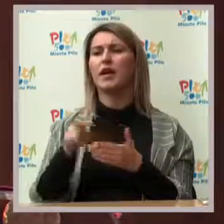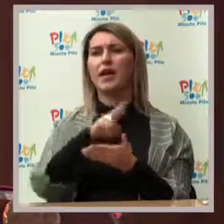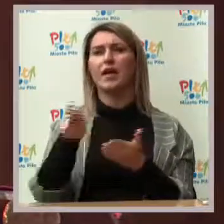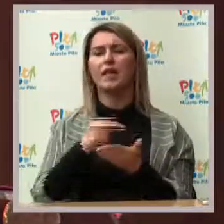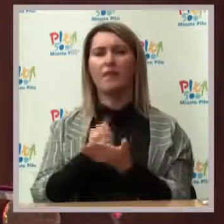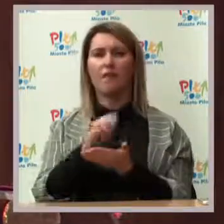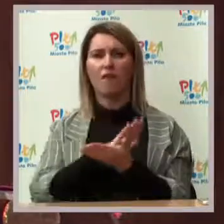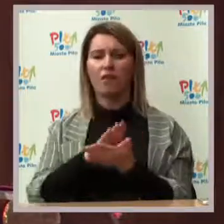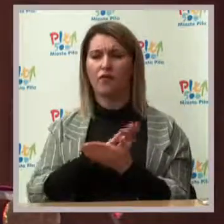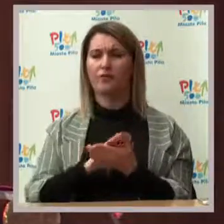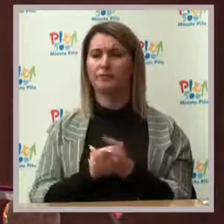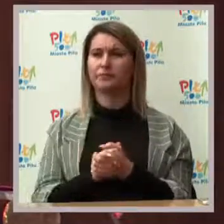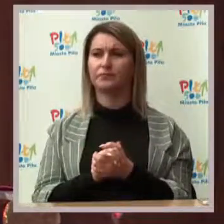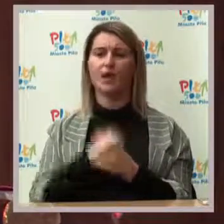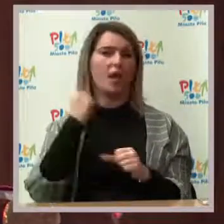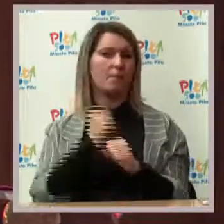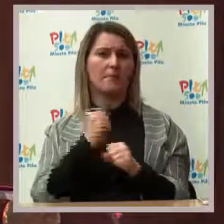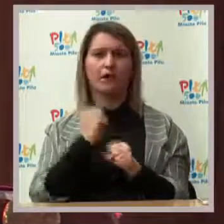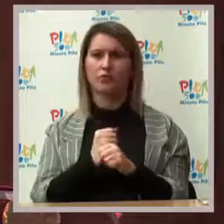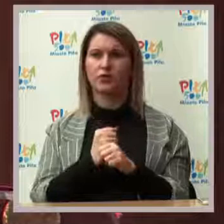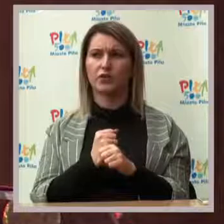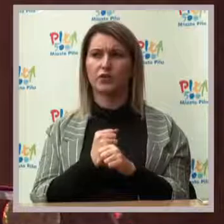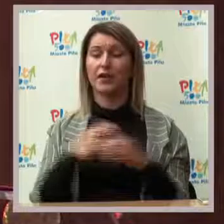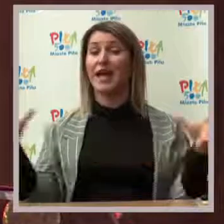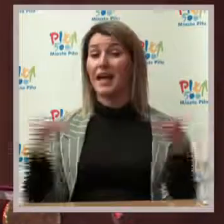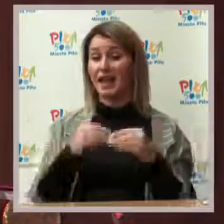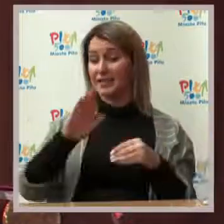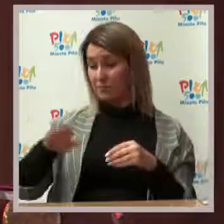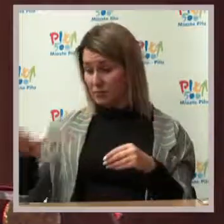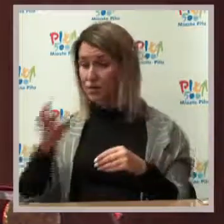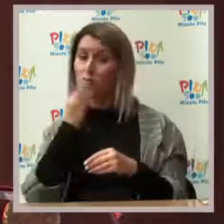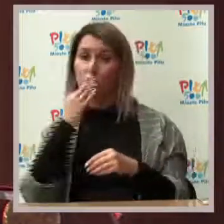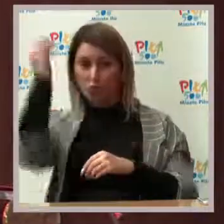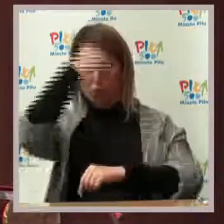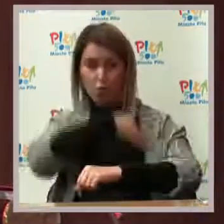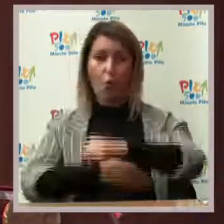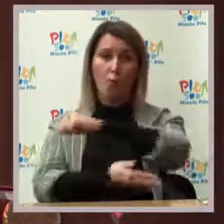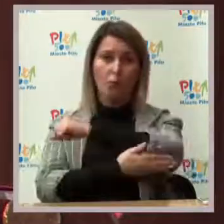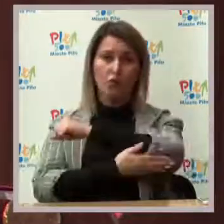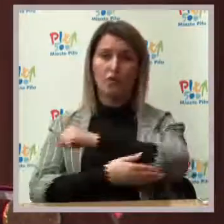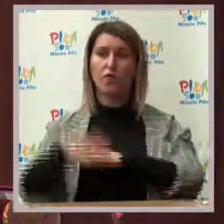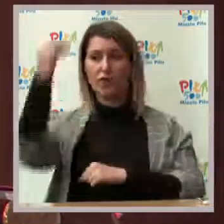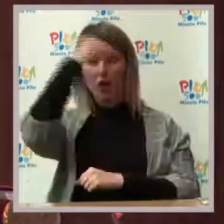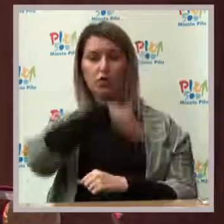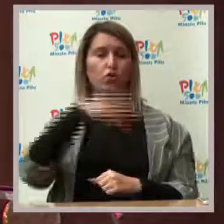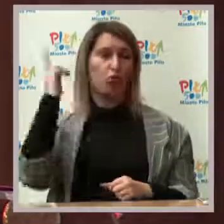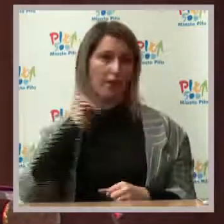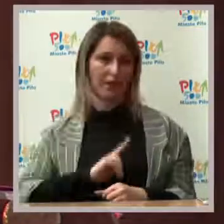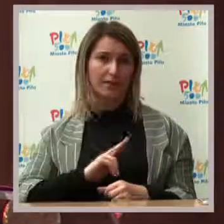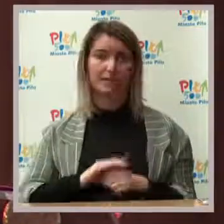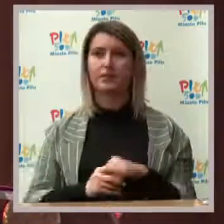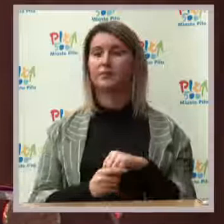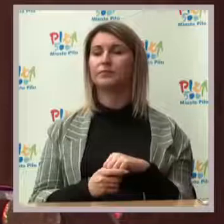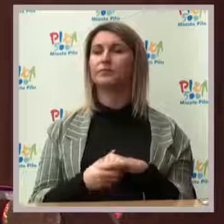więc szeroko rozumiane, pracujemy z dziećmi i młodzieżą szkół podstawowych, szkół ponadpodstawowych